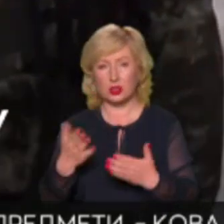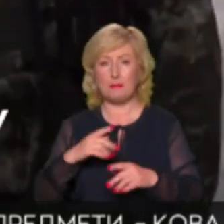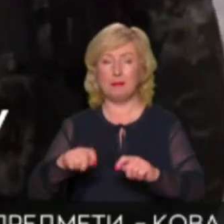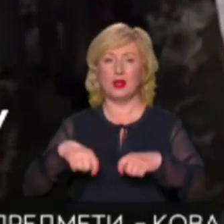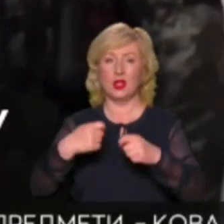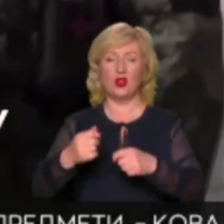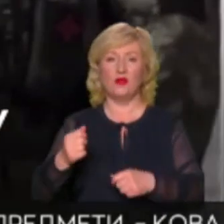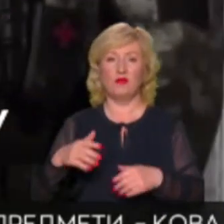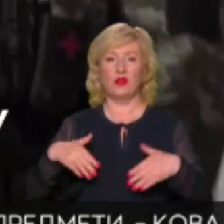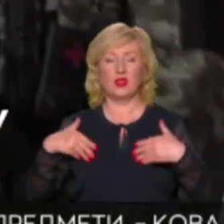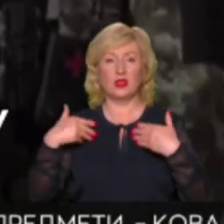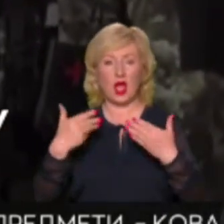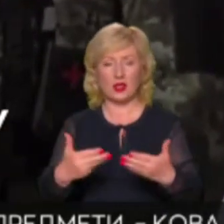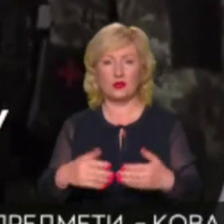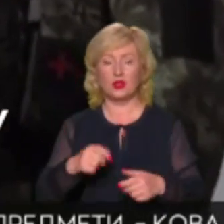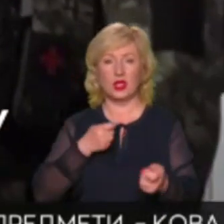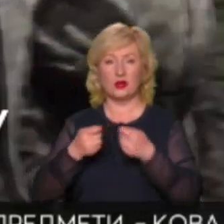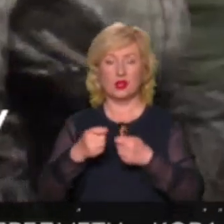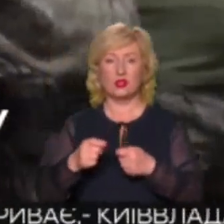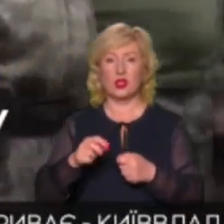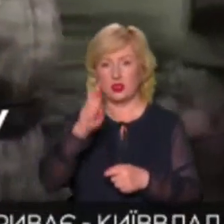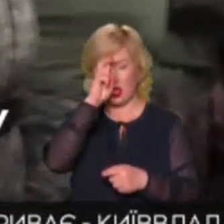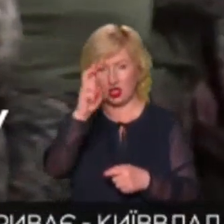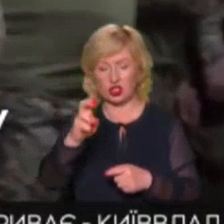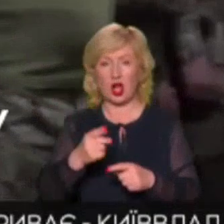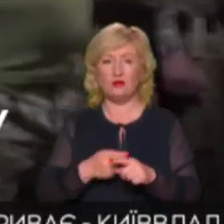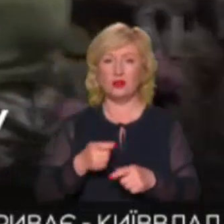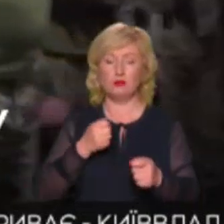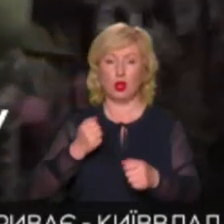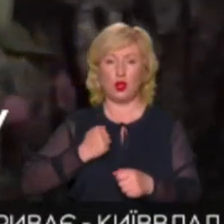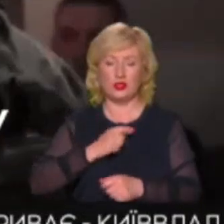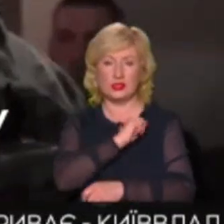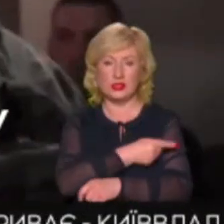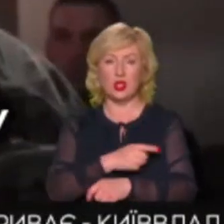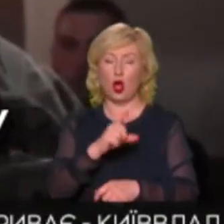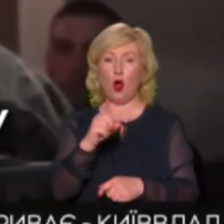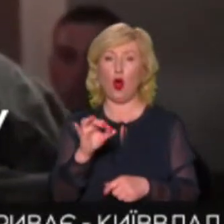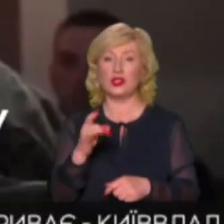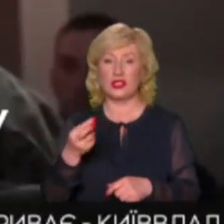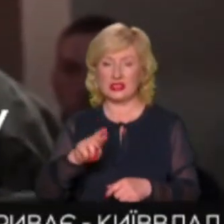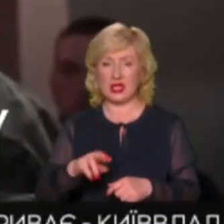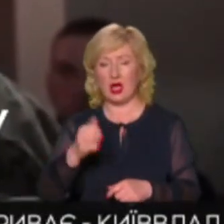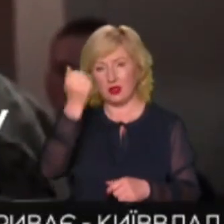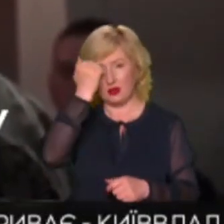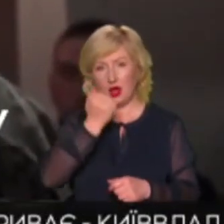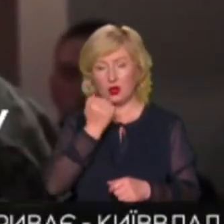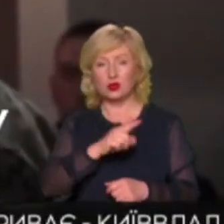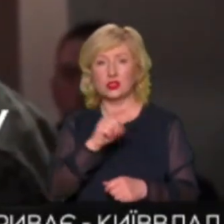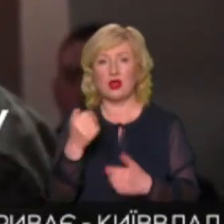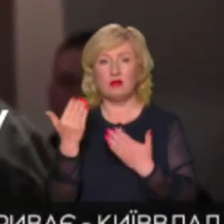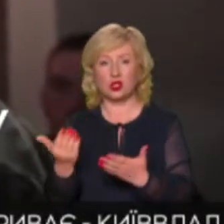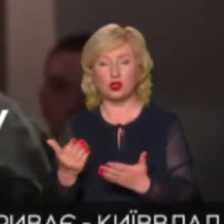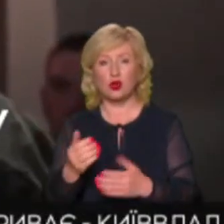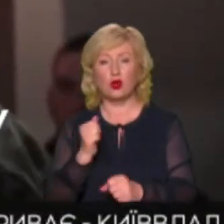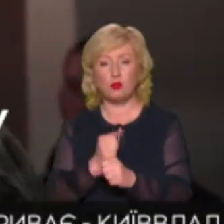вітання від керівництва держави, керівництва Збройних сил України, Хортиці. Дякую за вашу роботу,